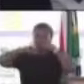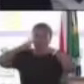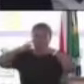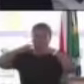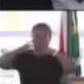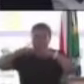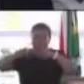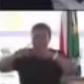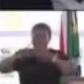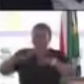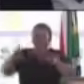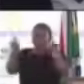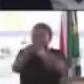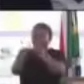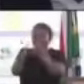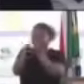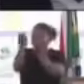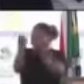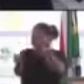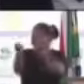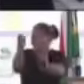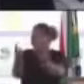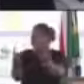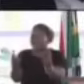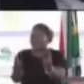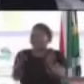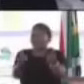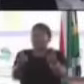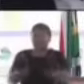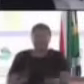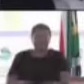nazi iy'nkantolo lezi